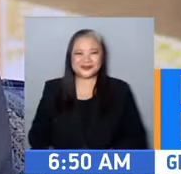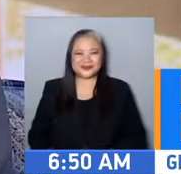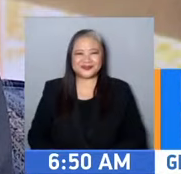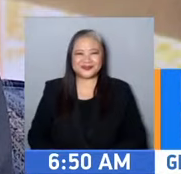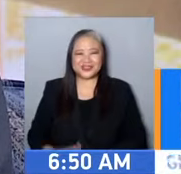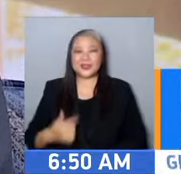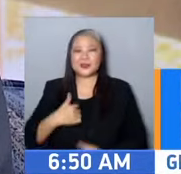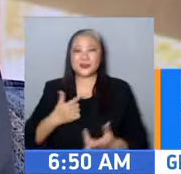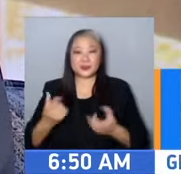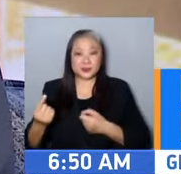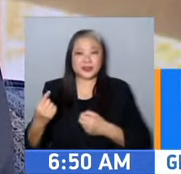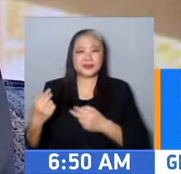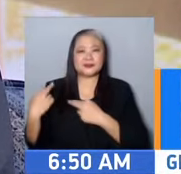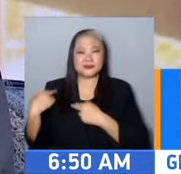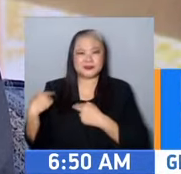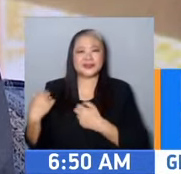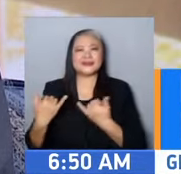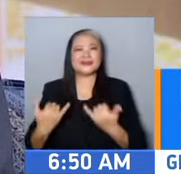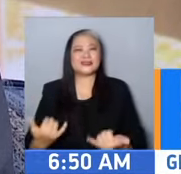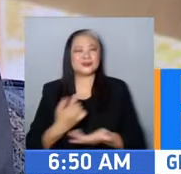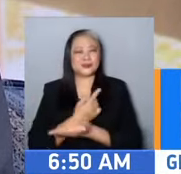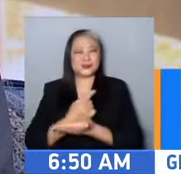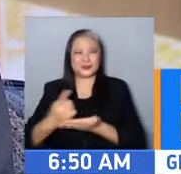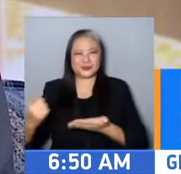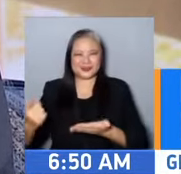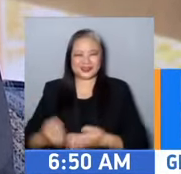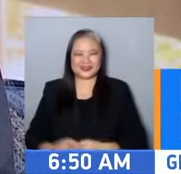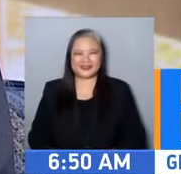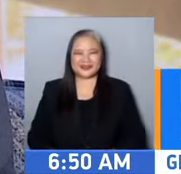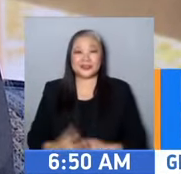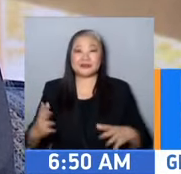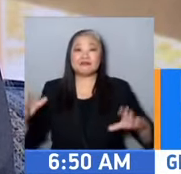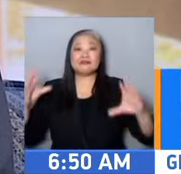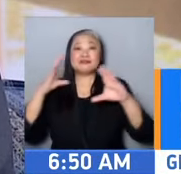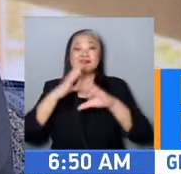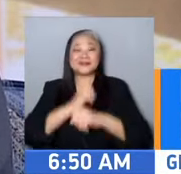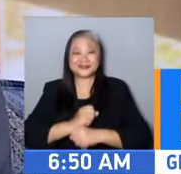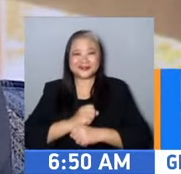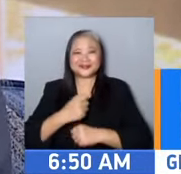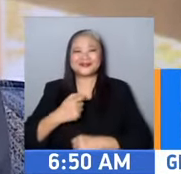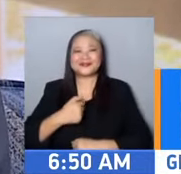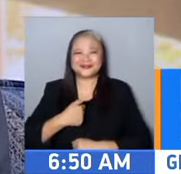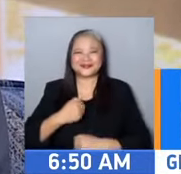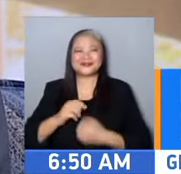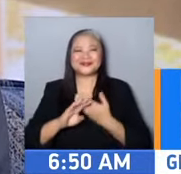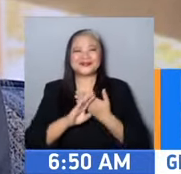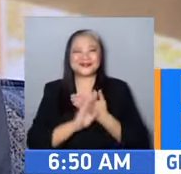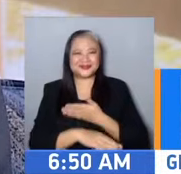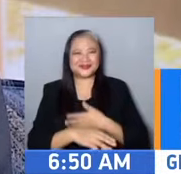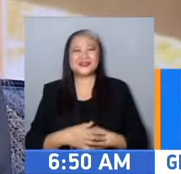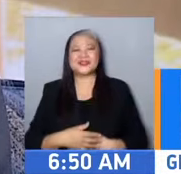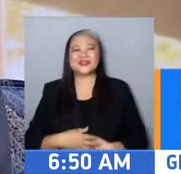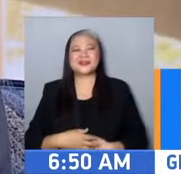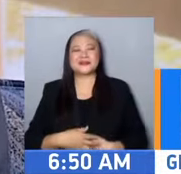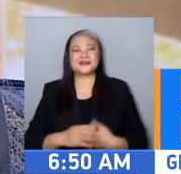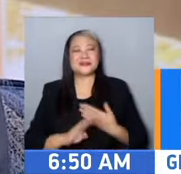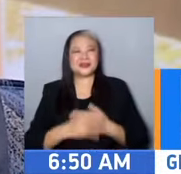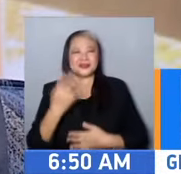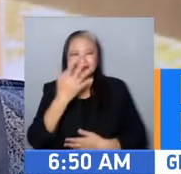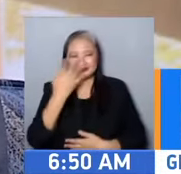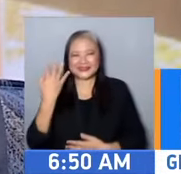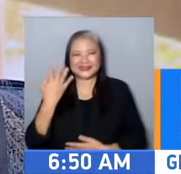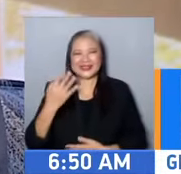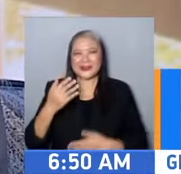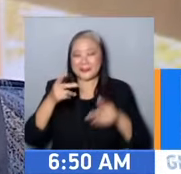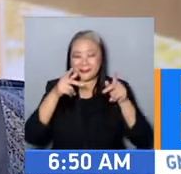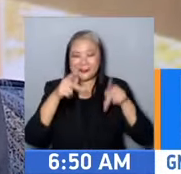hanggang sa linggong ito. At matapos po niyan, ako na po ay babalik sa akin, Citizen Eric. At ang mamimiss ko po